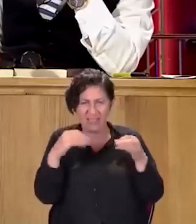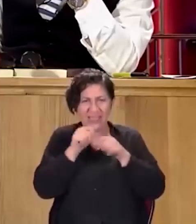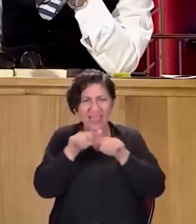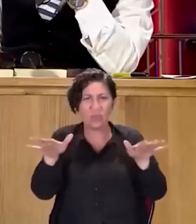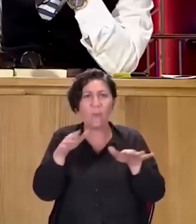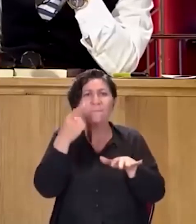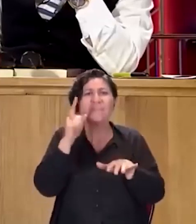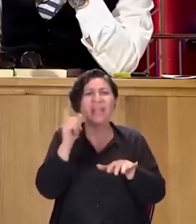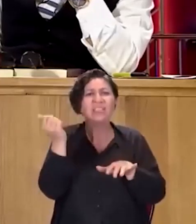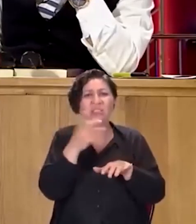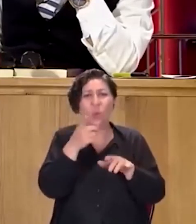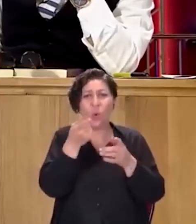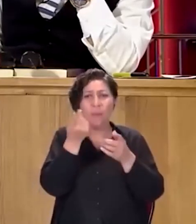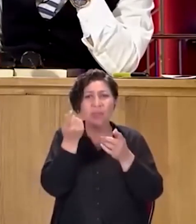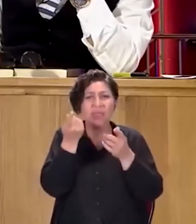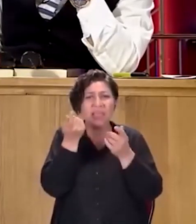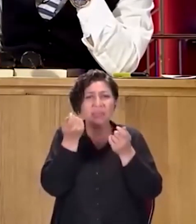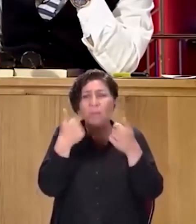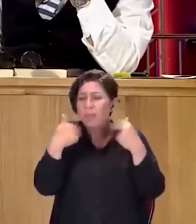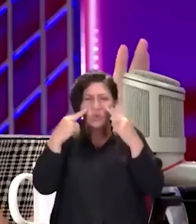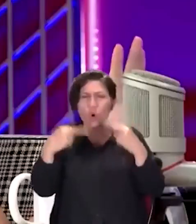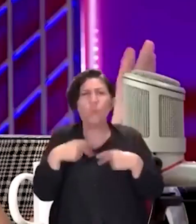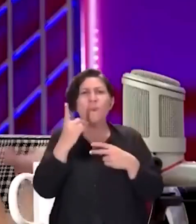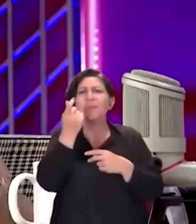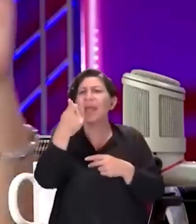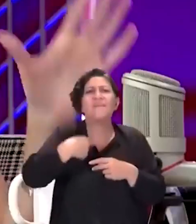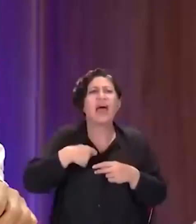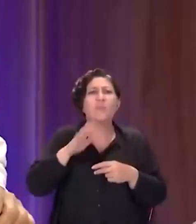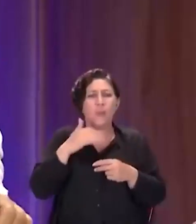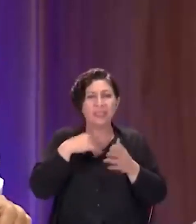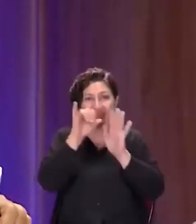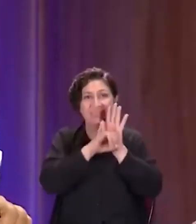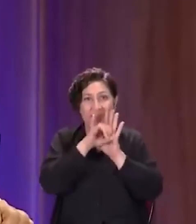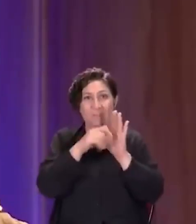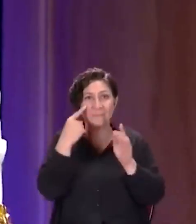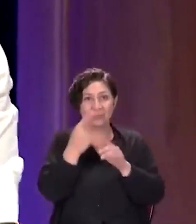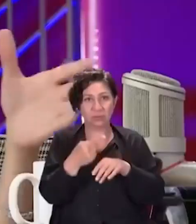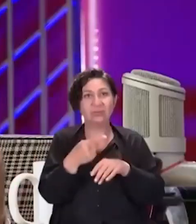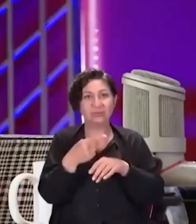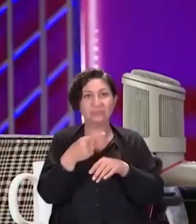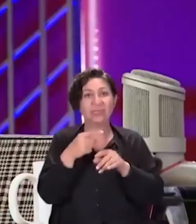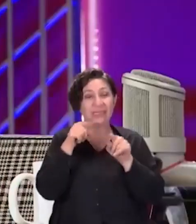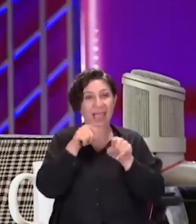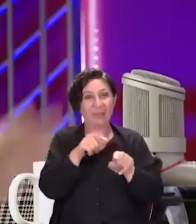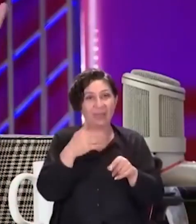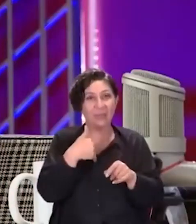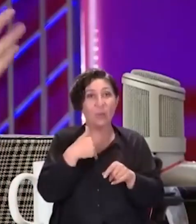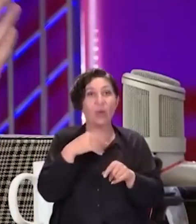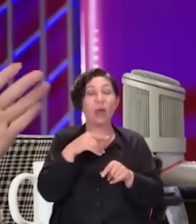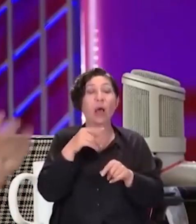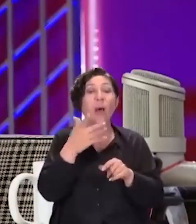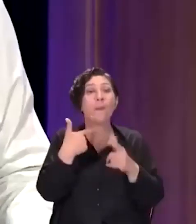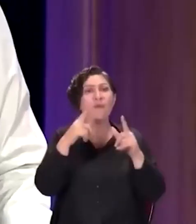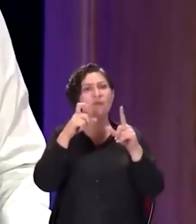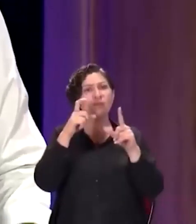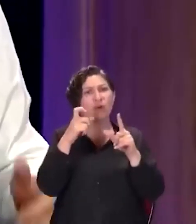Hmm. Binlerce kişi var. Onu yapmış, işe girmiş. Beni hiç görmüyor. Bana bir lira vermiyor. Dur bakayım. Parayla... Instagram'da takip edeyim. Takip edin. Orada her gün